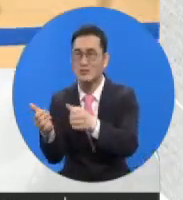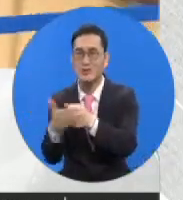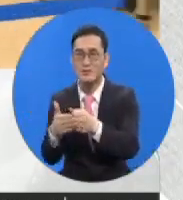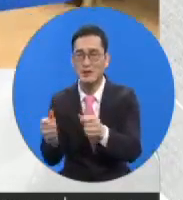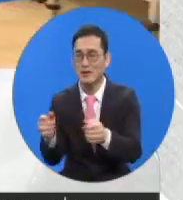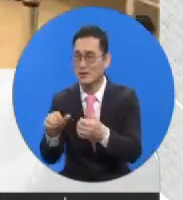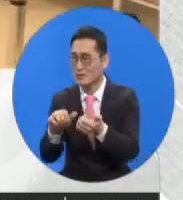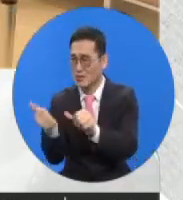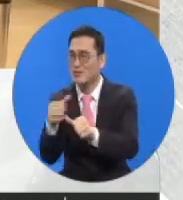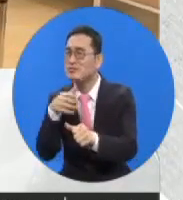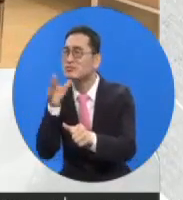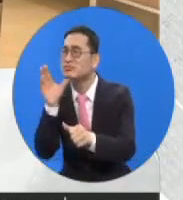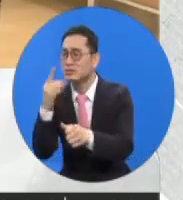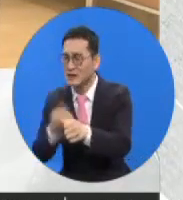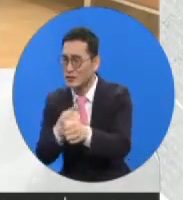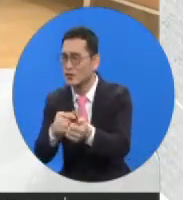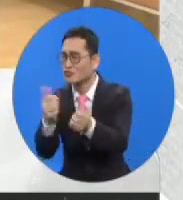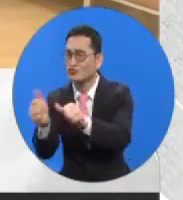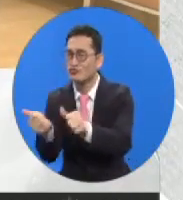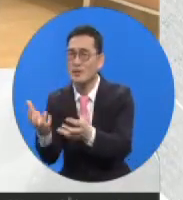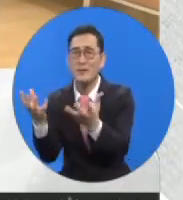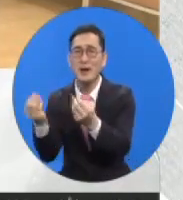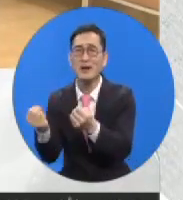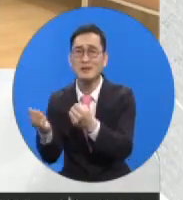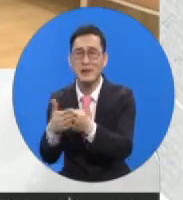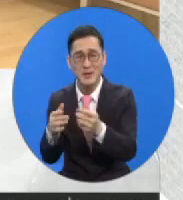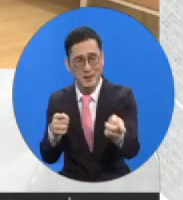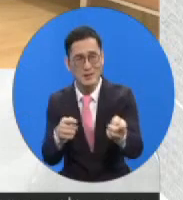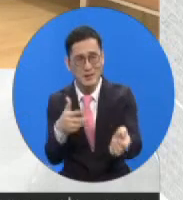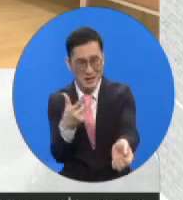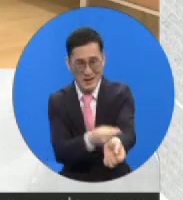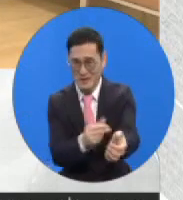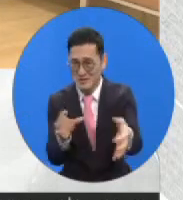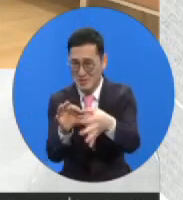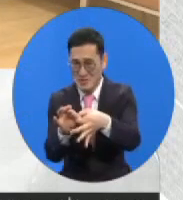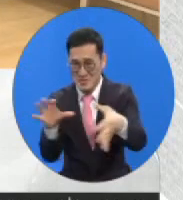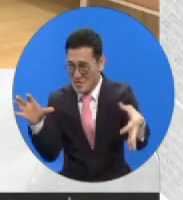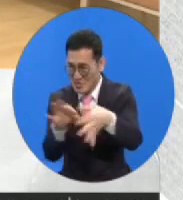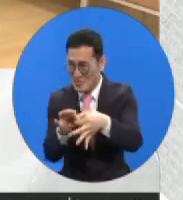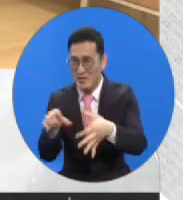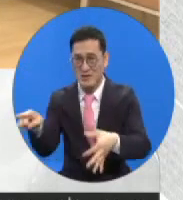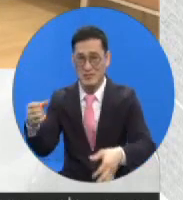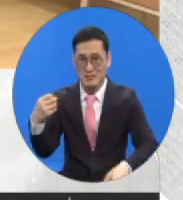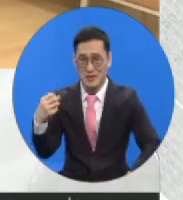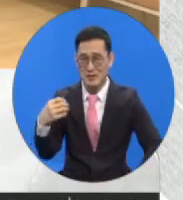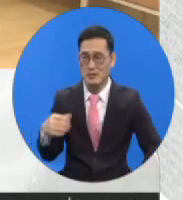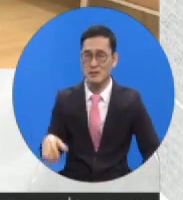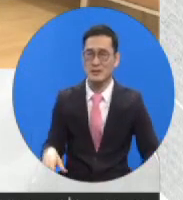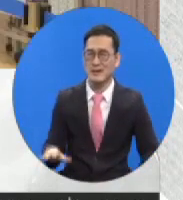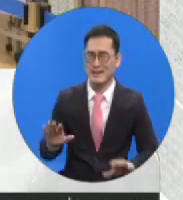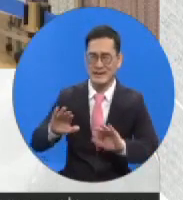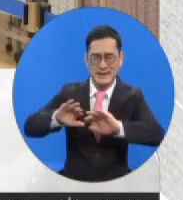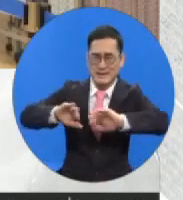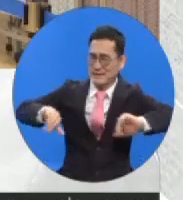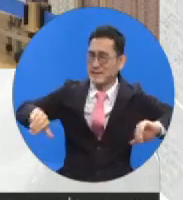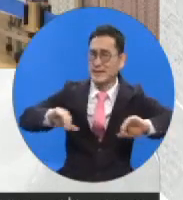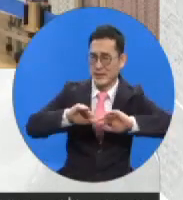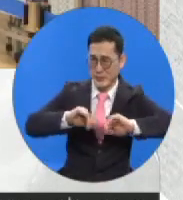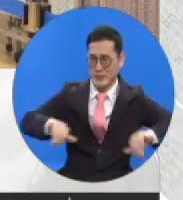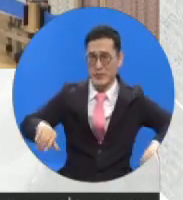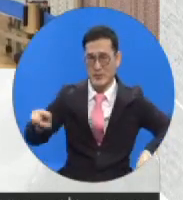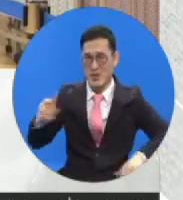안전을 책임지는 이 보건 분야의 총괄 책임자 사령탑입니다. 지금 벌써 며칠 전부터 백신 문제